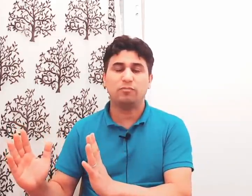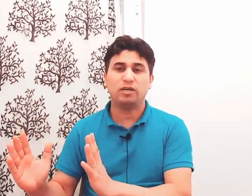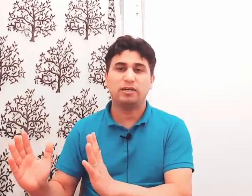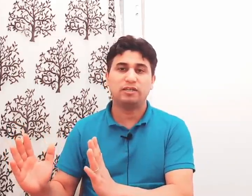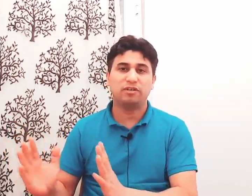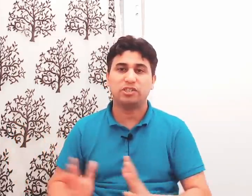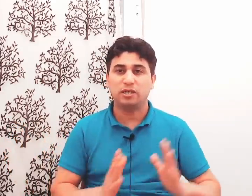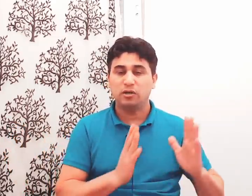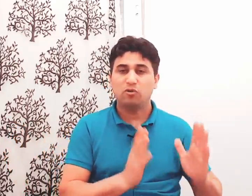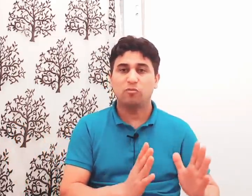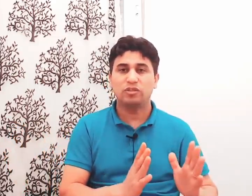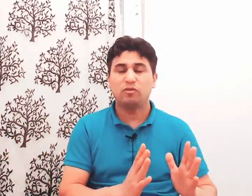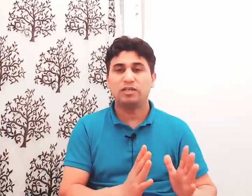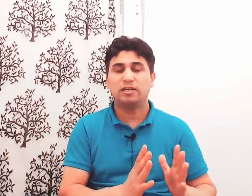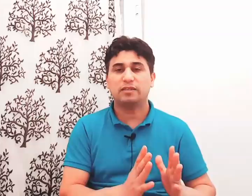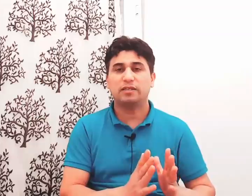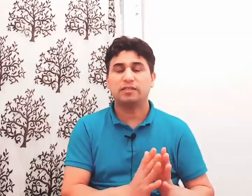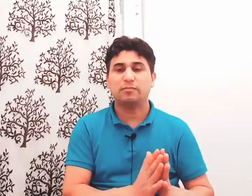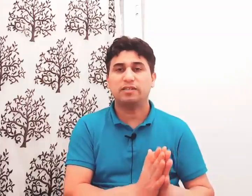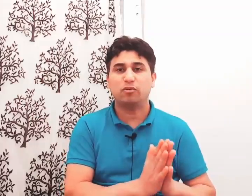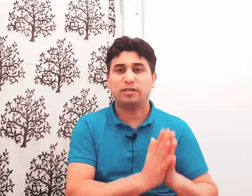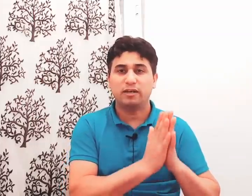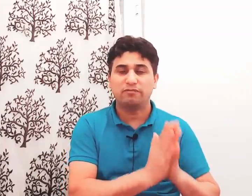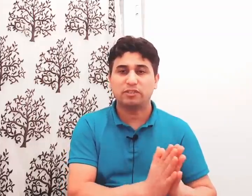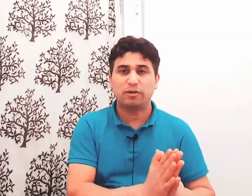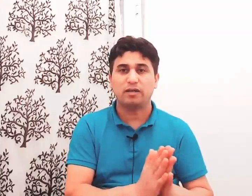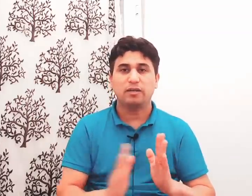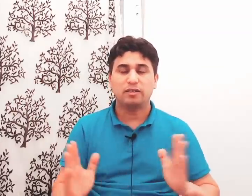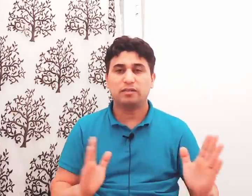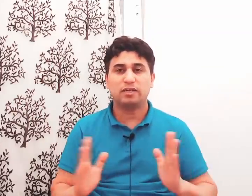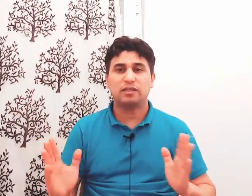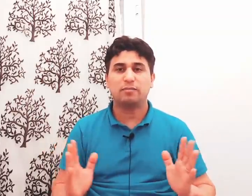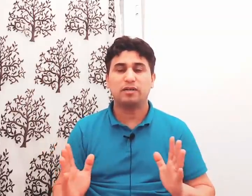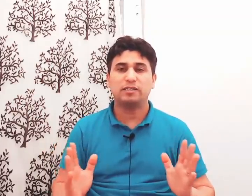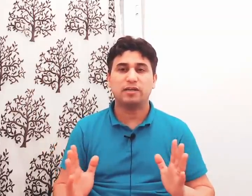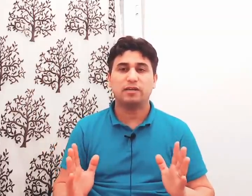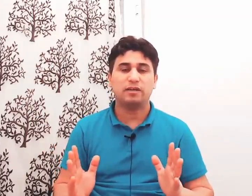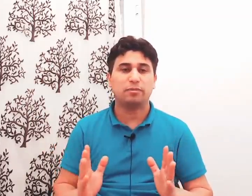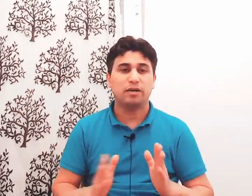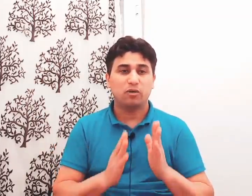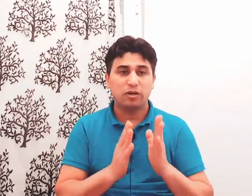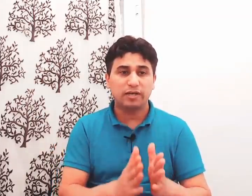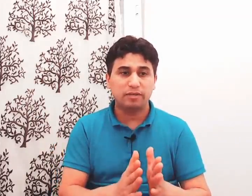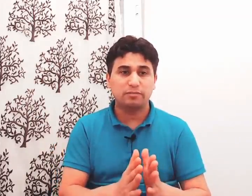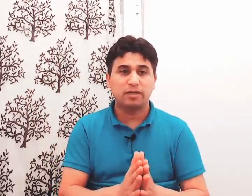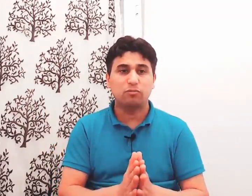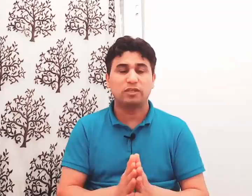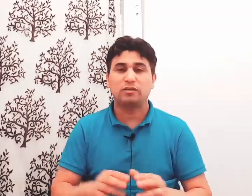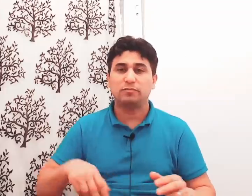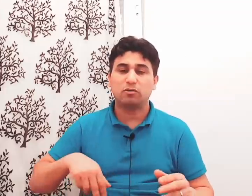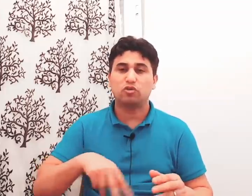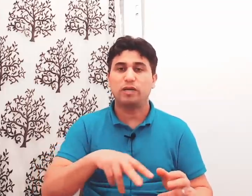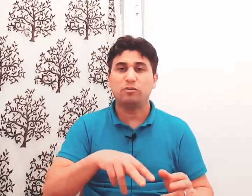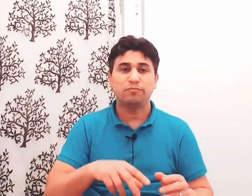المده معينه يعني في العشيه ومده معينه كذلك يعني زمنيه معينه في الصباح، يعني يقدر يختار منها الانسان اللي بغى. ولكن بالنسبه لهاد